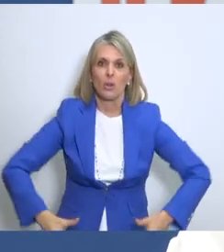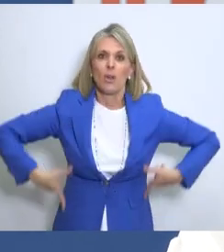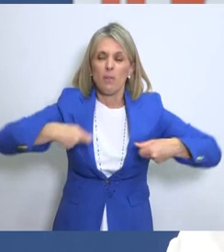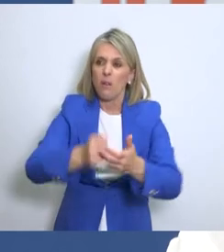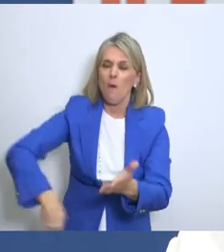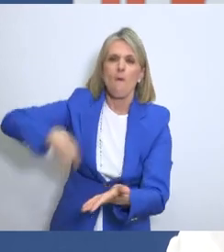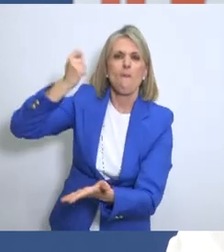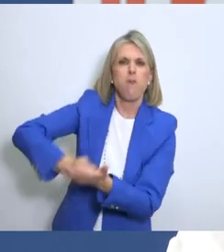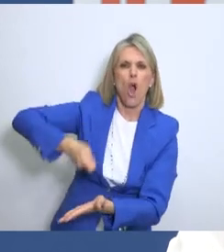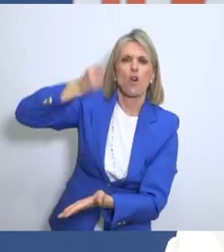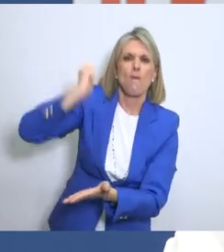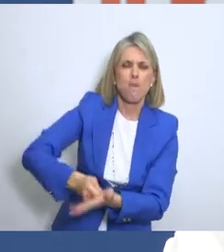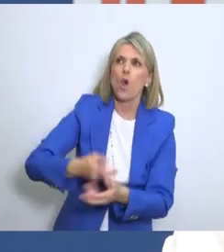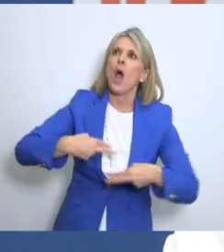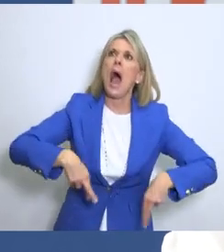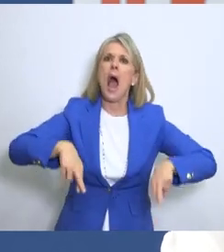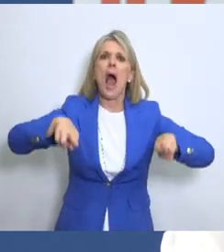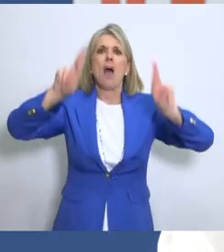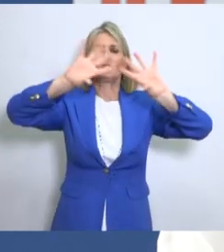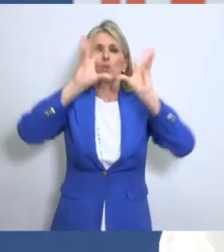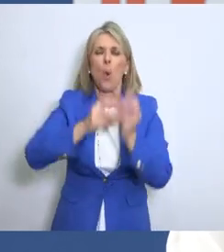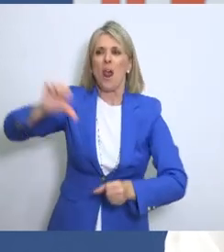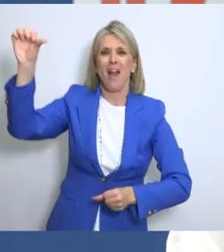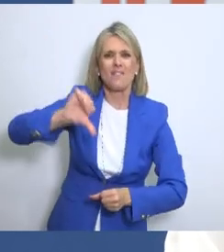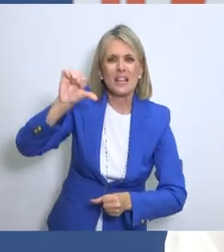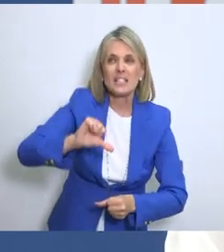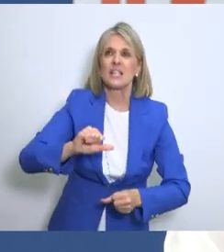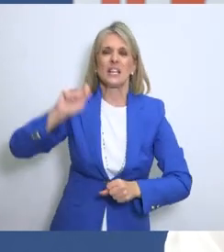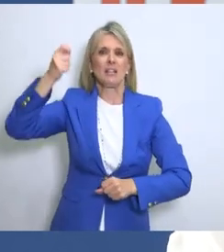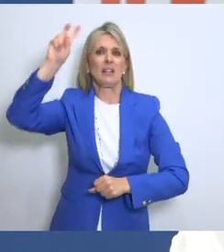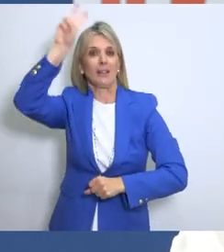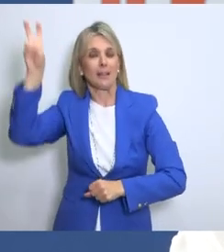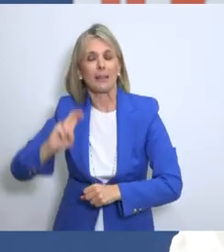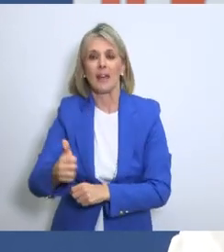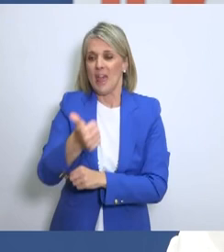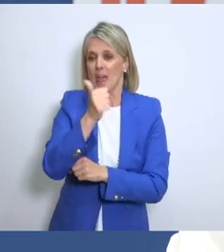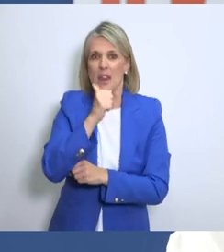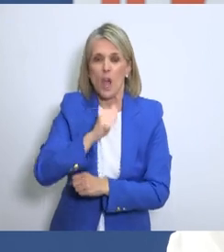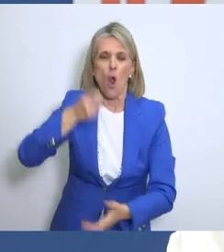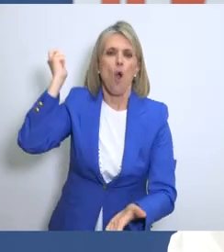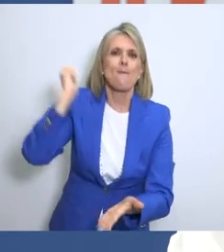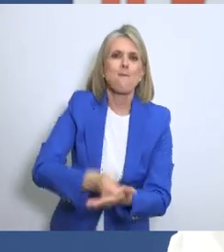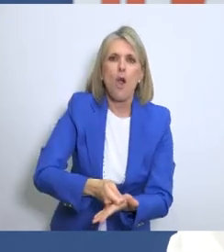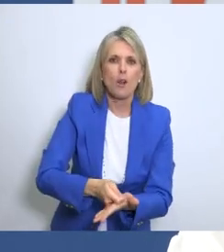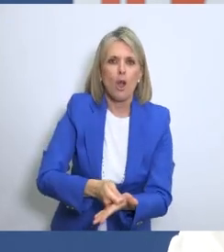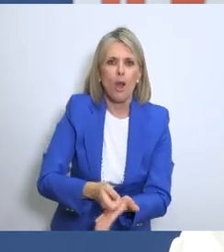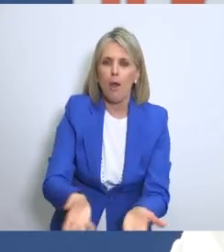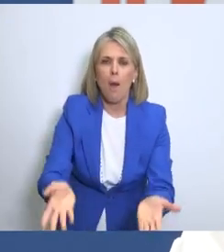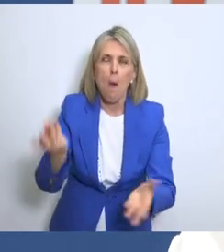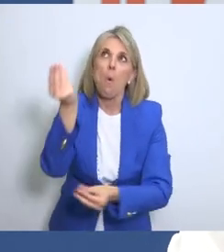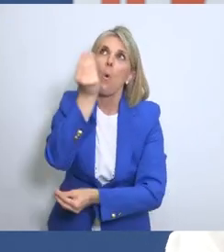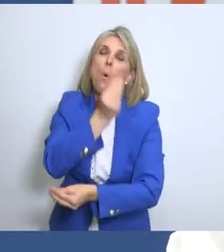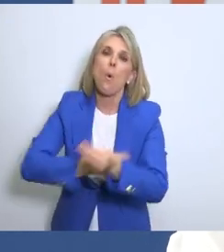από τις παραγωγικές επενδύσεις, αλλά από την αύξηση των τιμών, από τις φόρο απαλλαγές, από τη